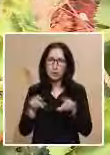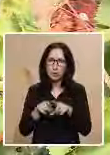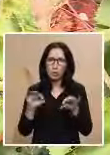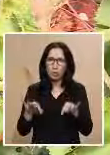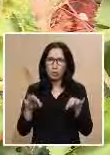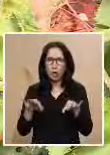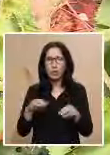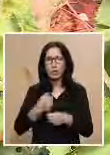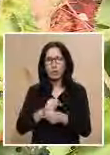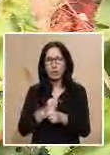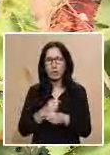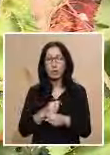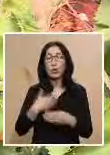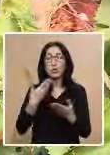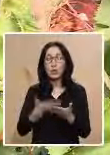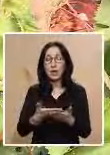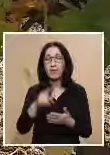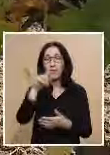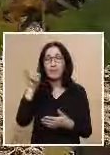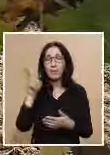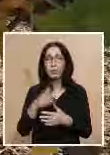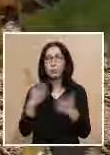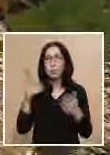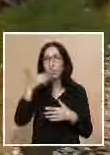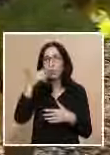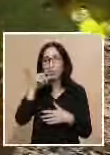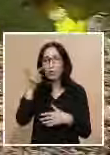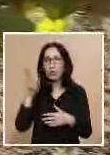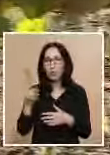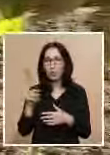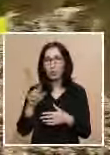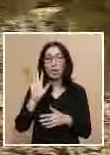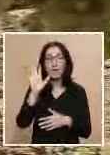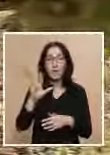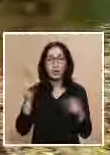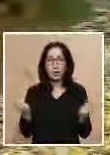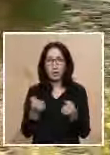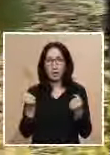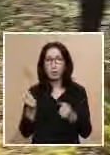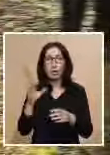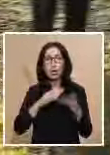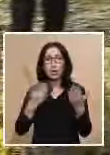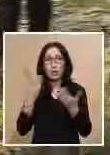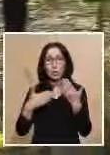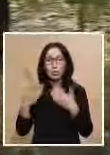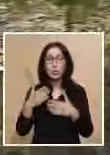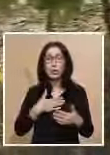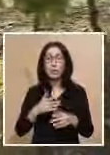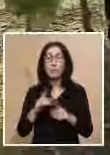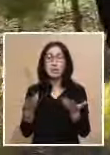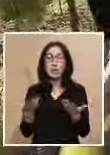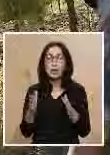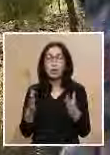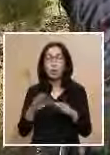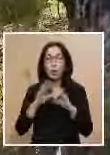на виното. Задавам въпроси към двете ви. Много важен въпрос ми хрумна. Вашата дейност научна има ли нещо